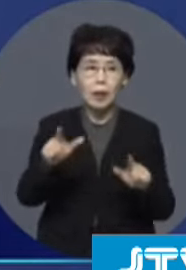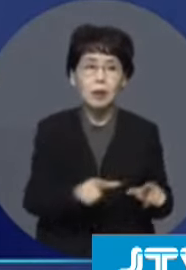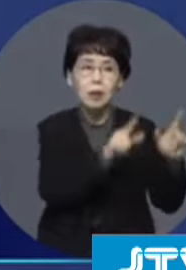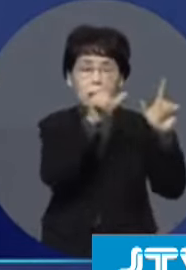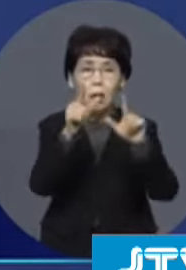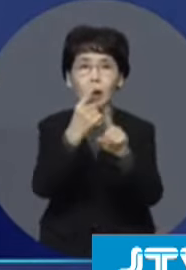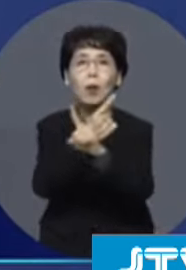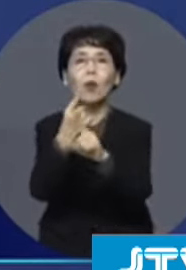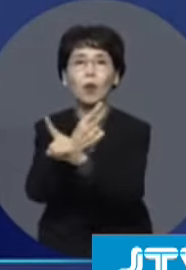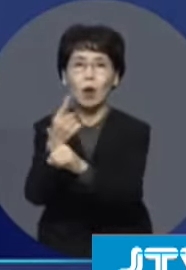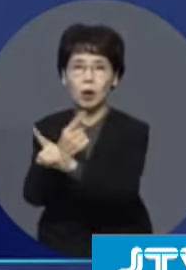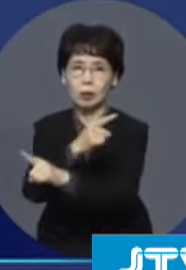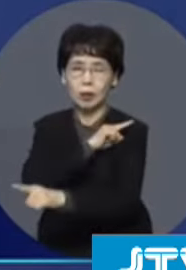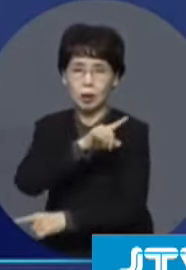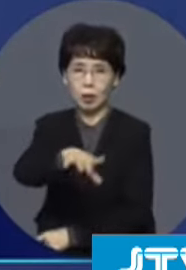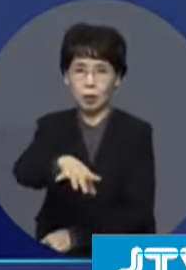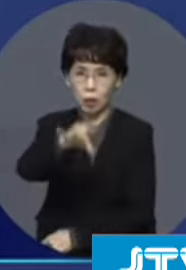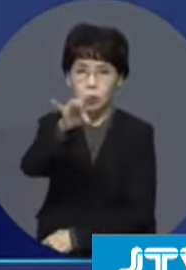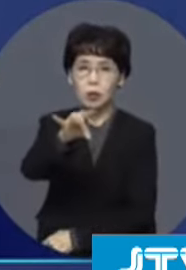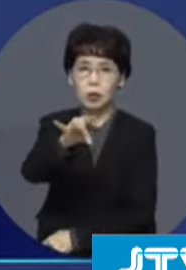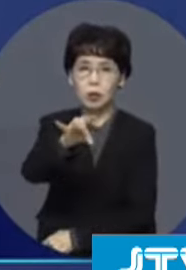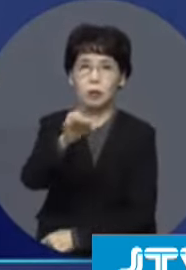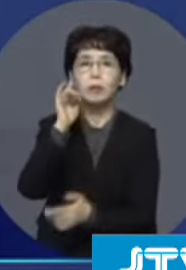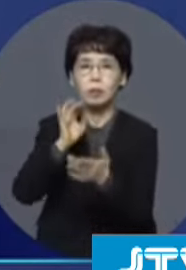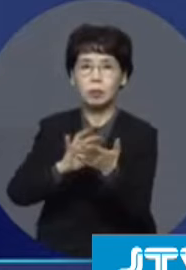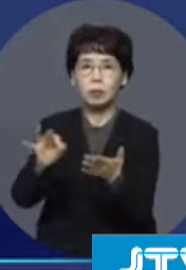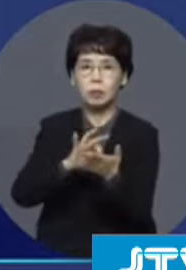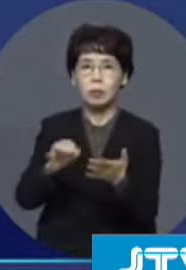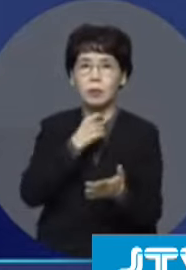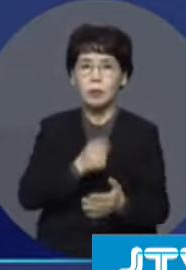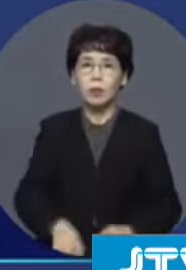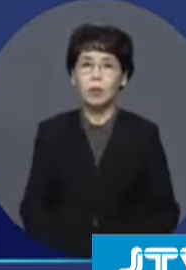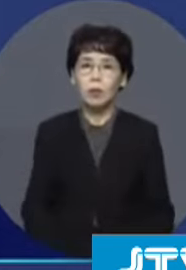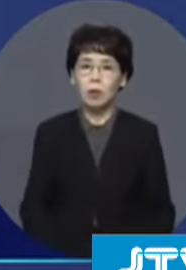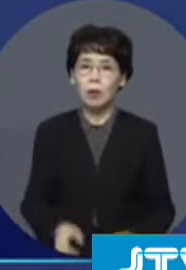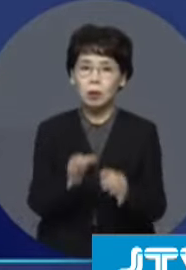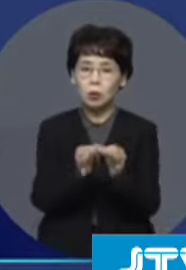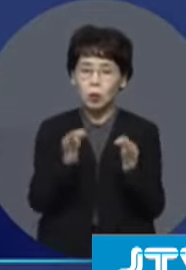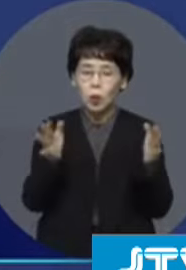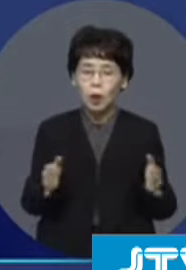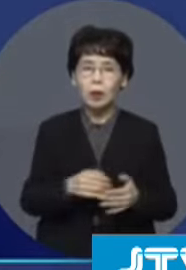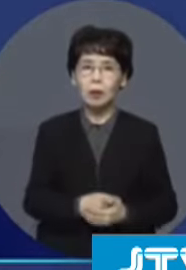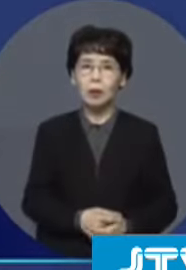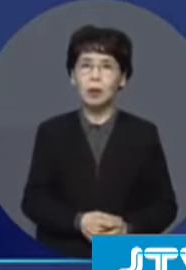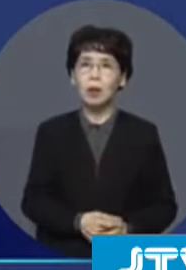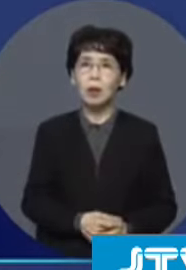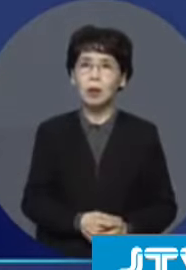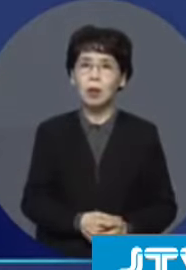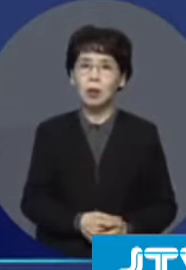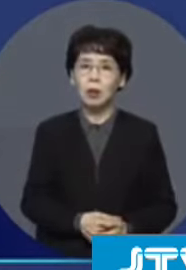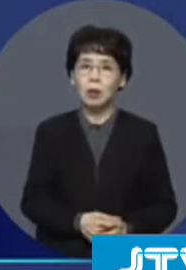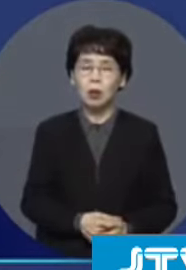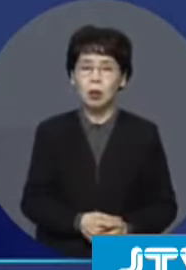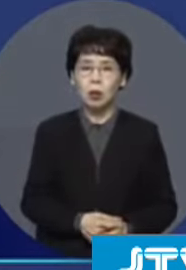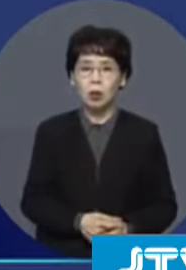민생의 변화를 최우선에 둘 것입니다. 그동안은